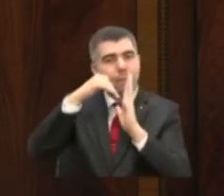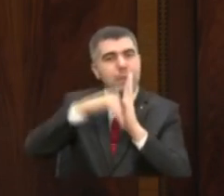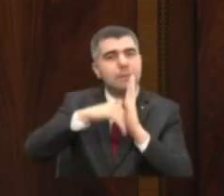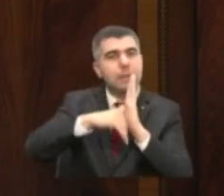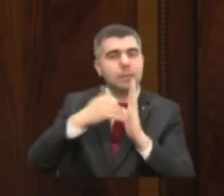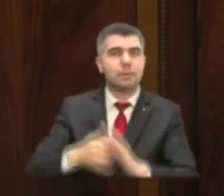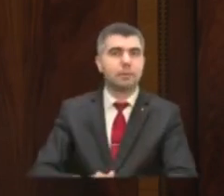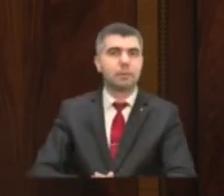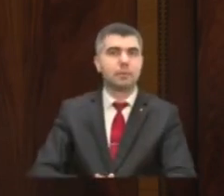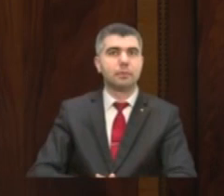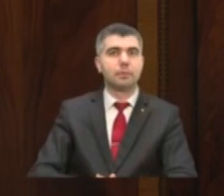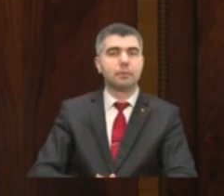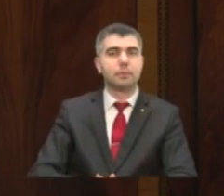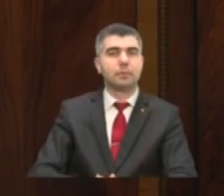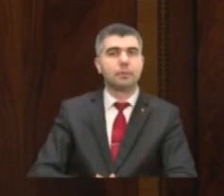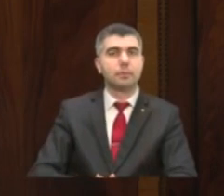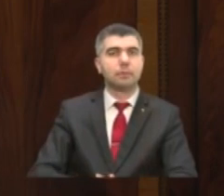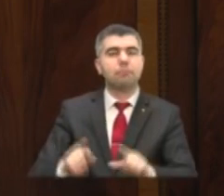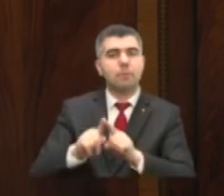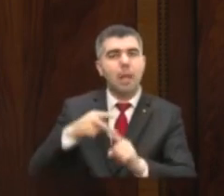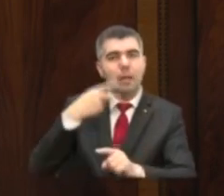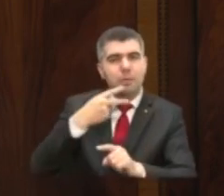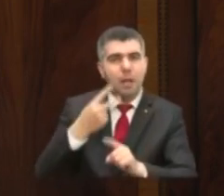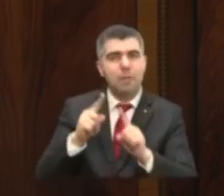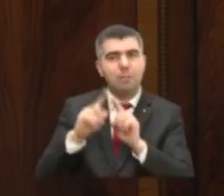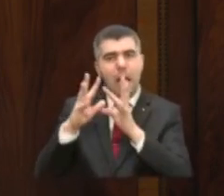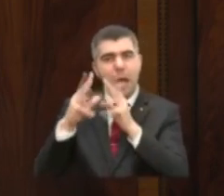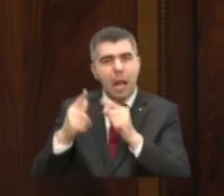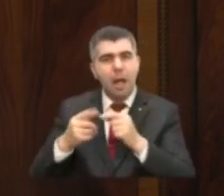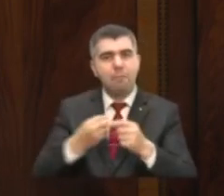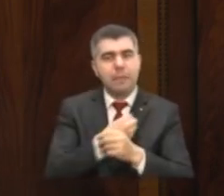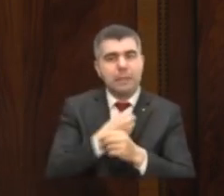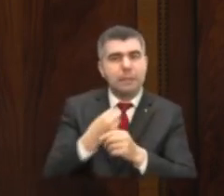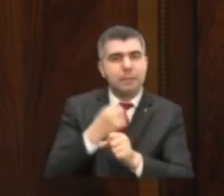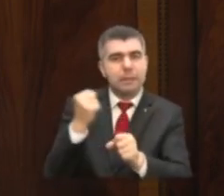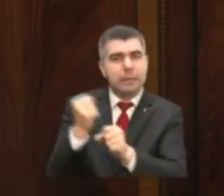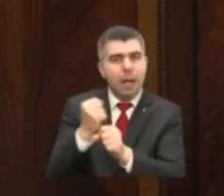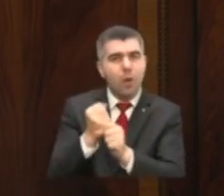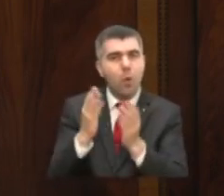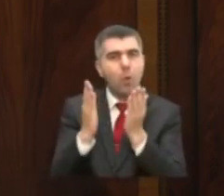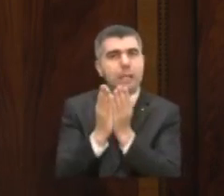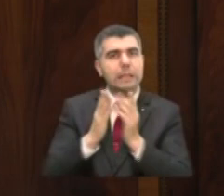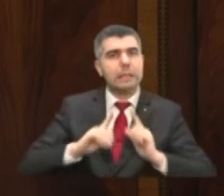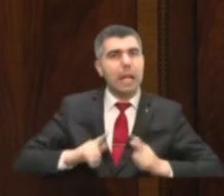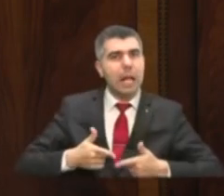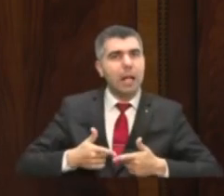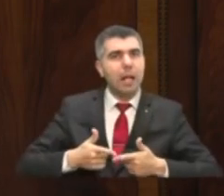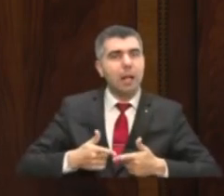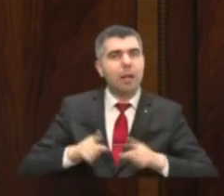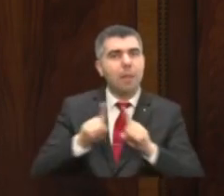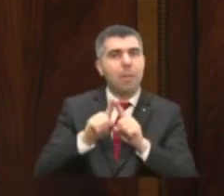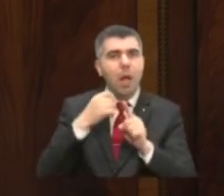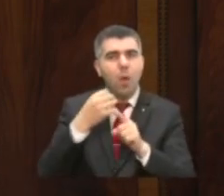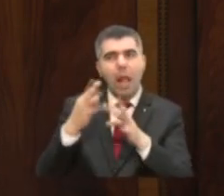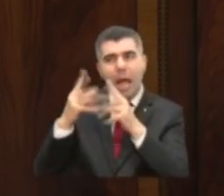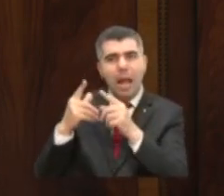هذه الحكومة. إلا كنا نتكلموا على الأرقام في الصحة والتشغيل والتعليم، فأنا ما بغيش بزاف